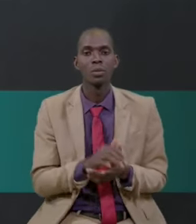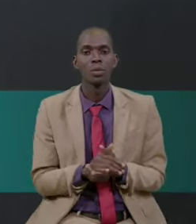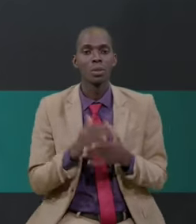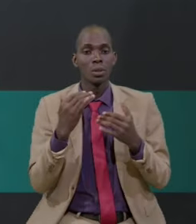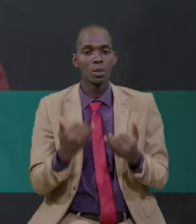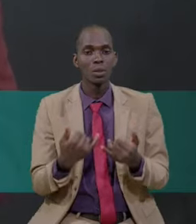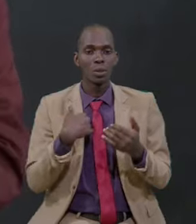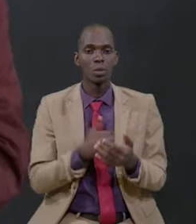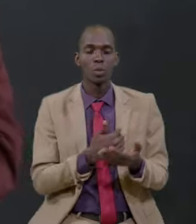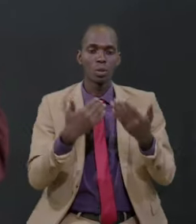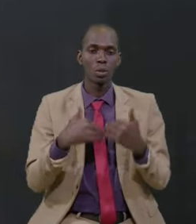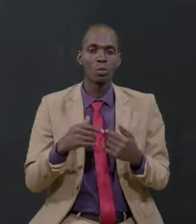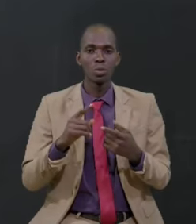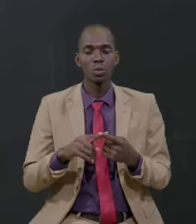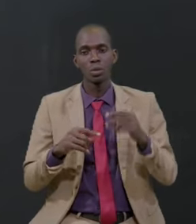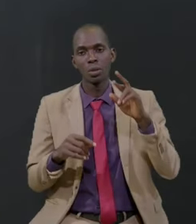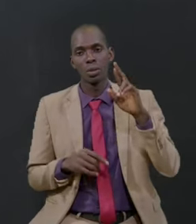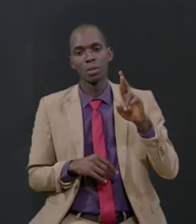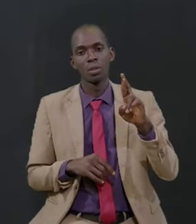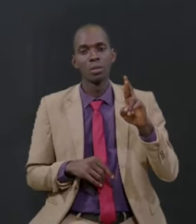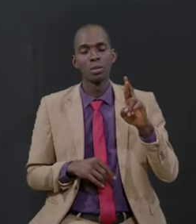Le R, dans le mot transformé,